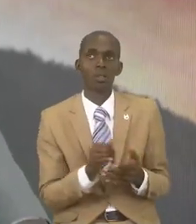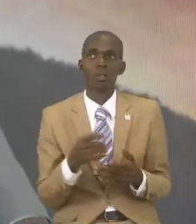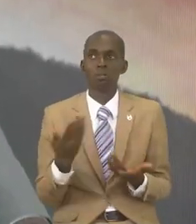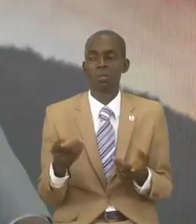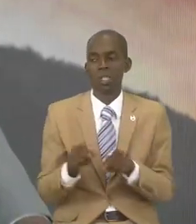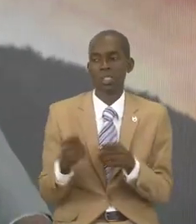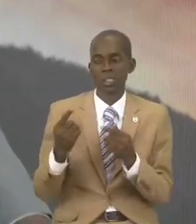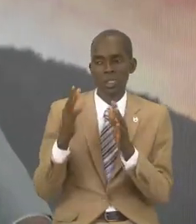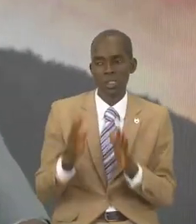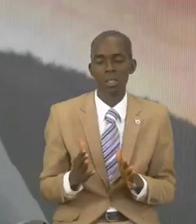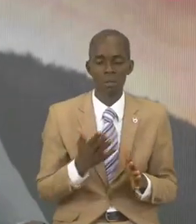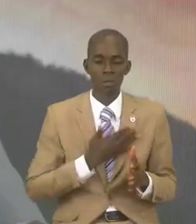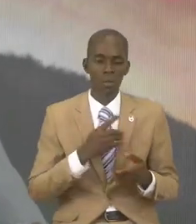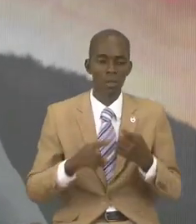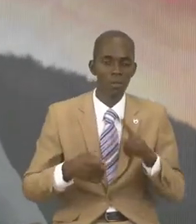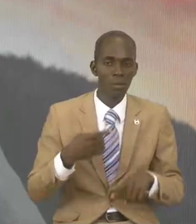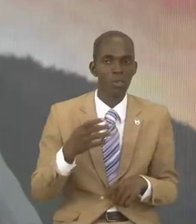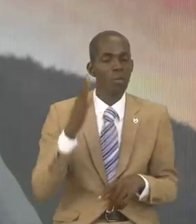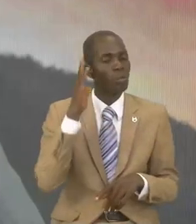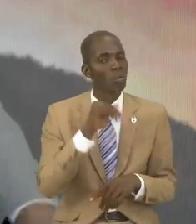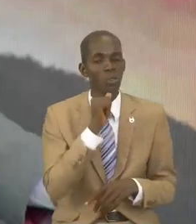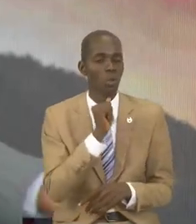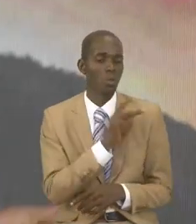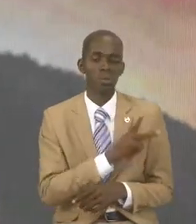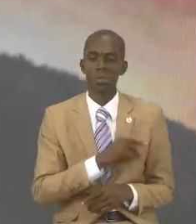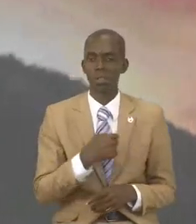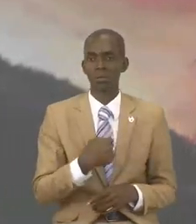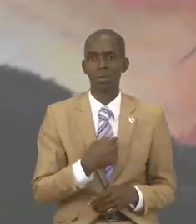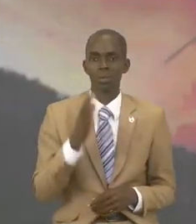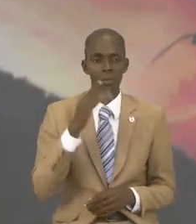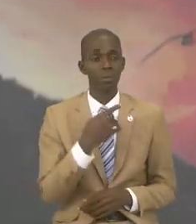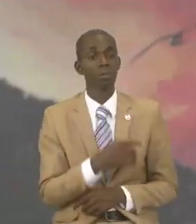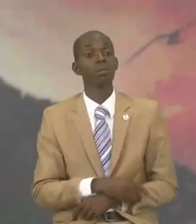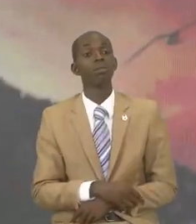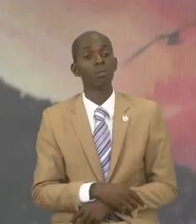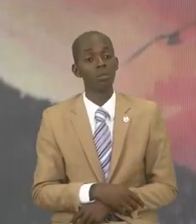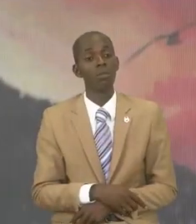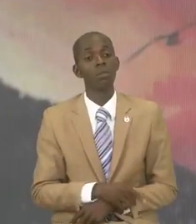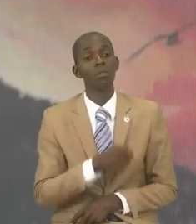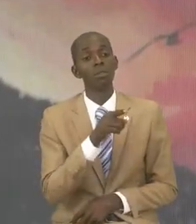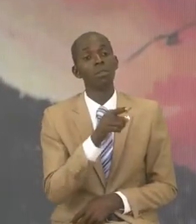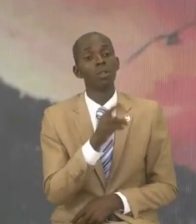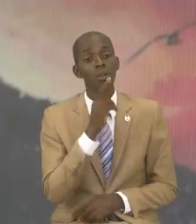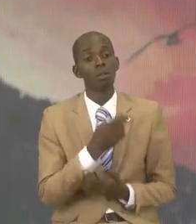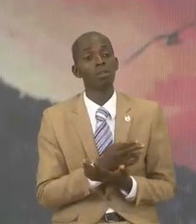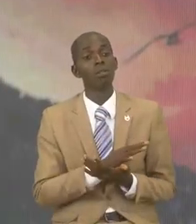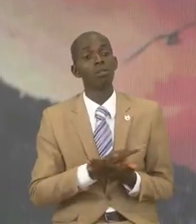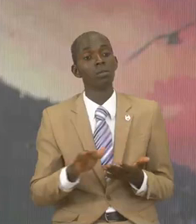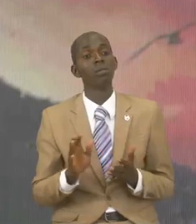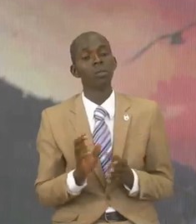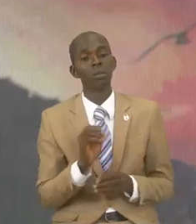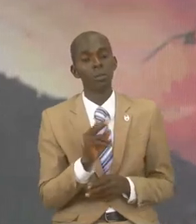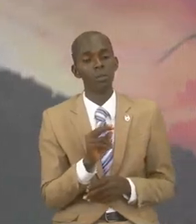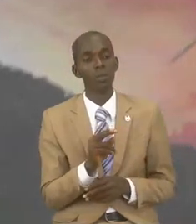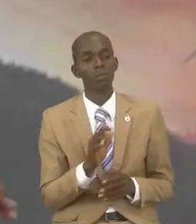les incroyants, mes amis ne vont pas m'apprécier. Ils vont dire, ah, d'accord. Ah, c'est tout ce que, comme ça tu peux